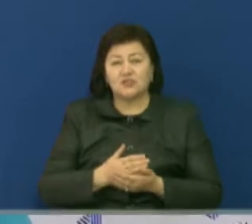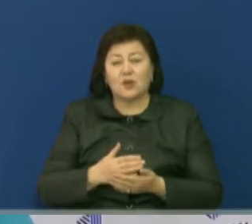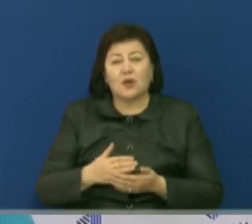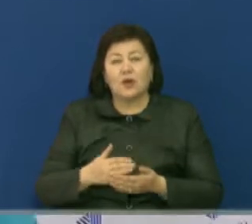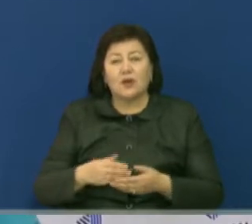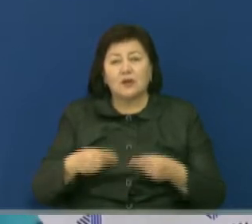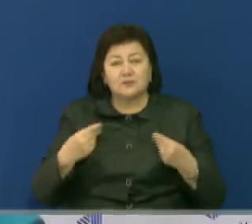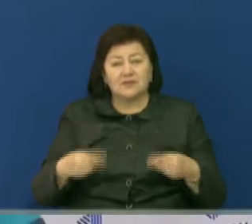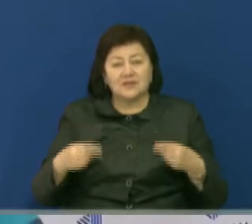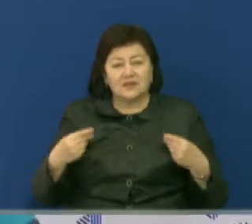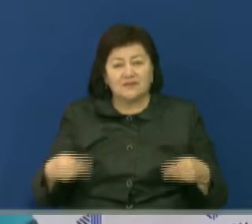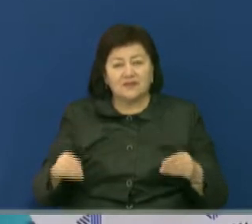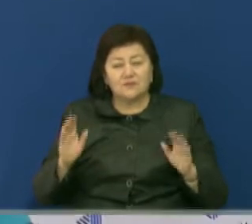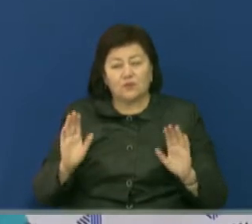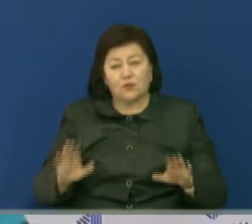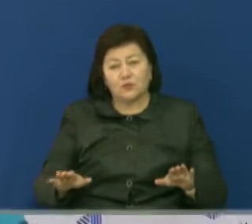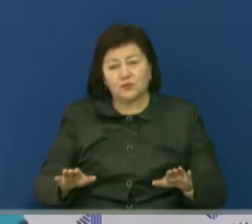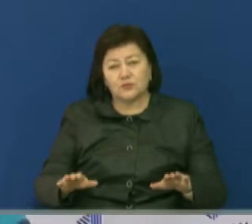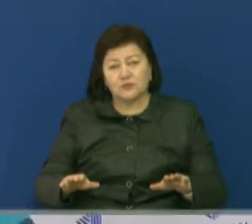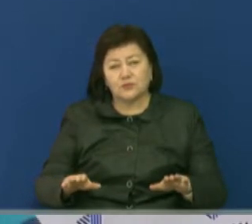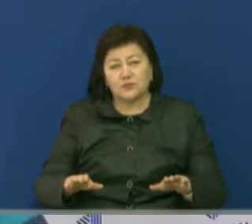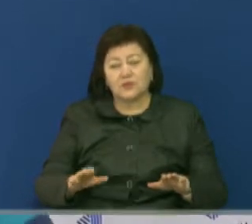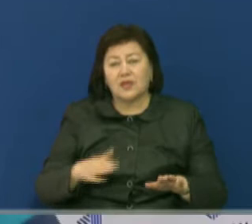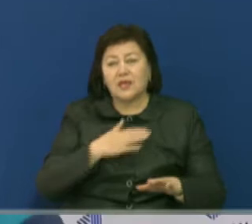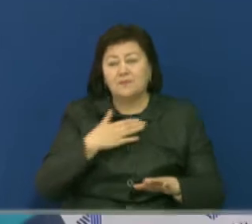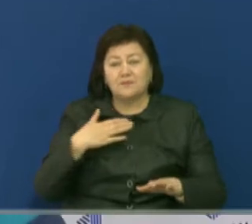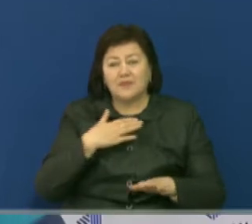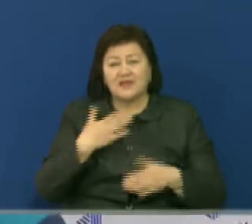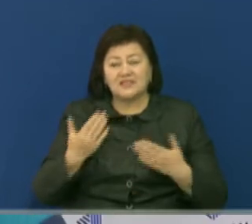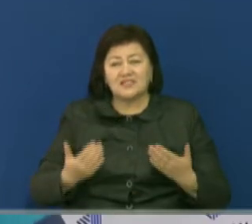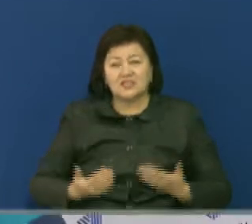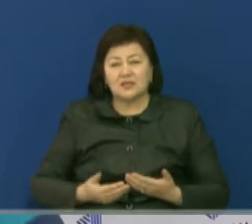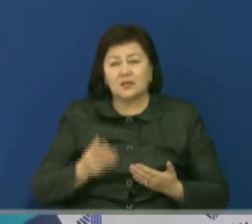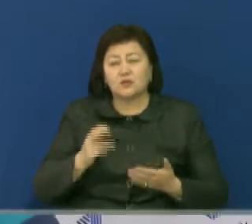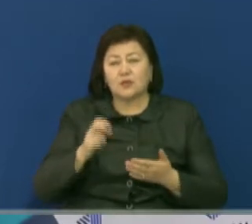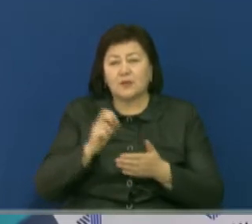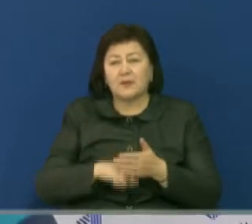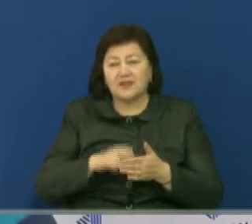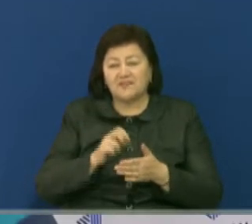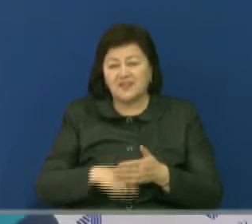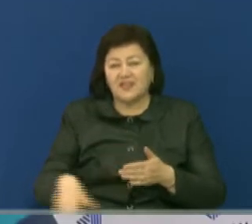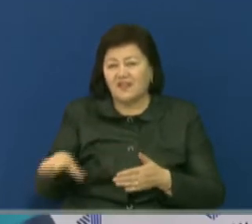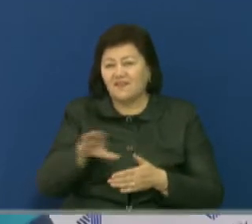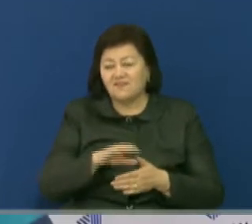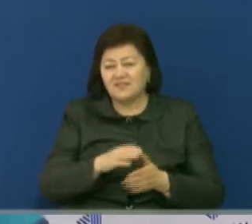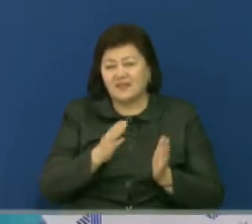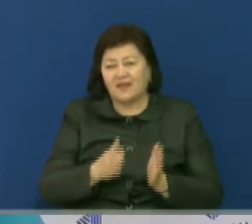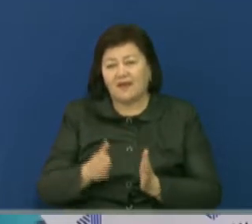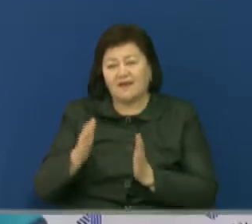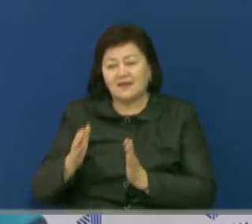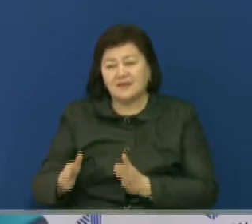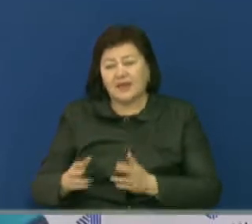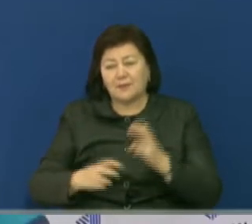ОРЦ «Жоламан» будет представлено мясо животных, тщательно прошедших все этапы